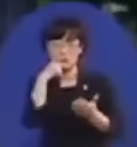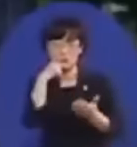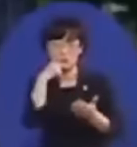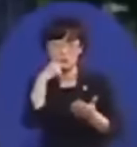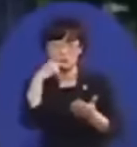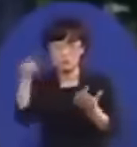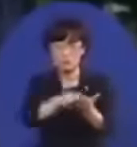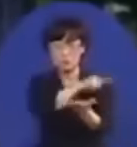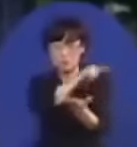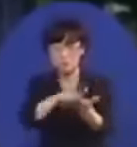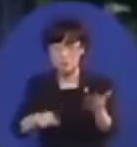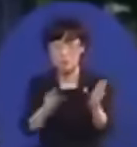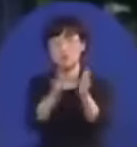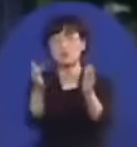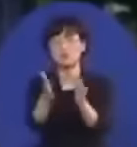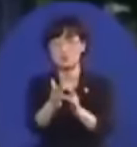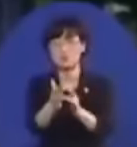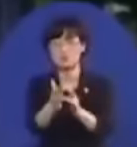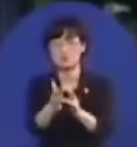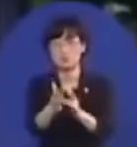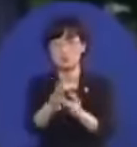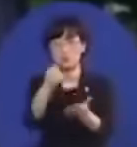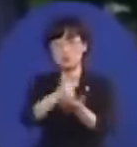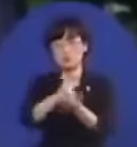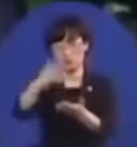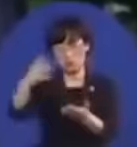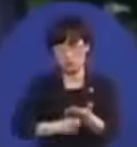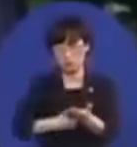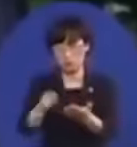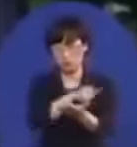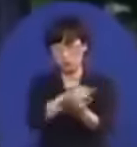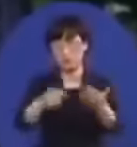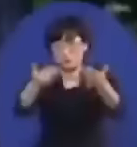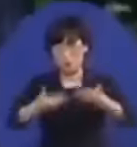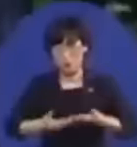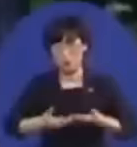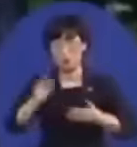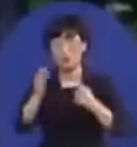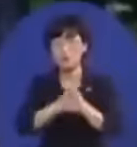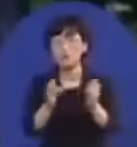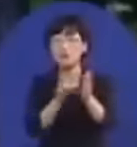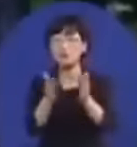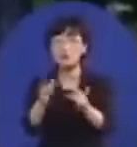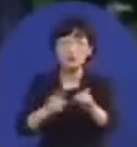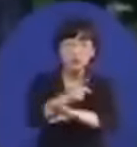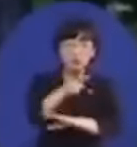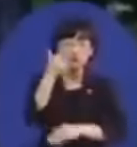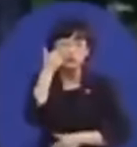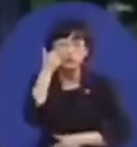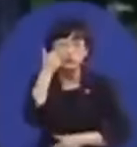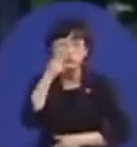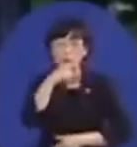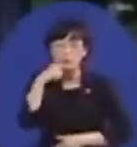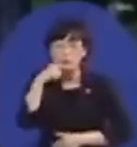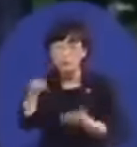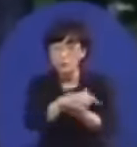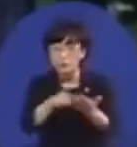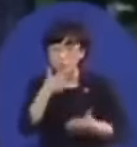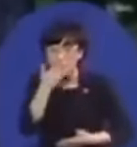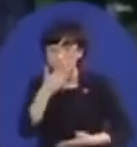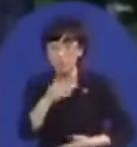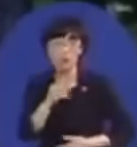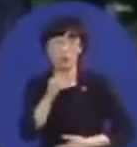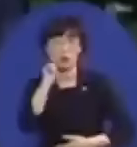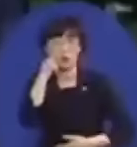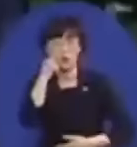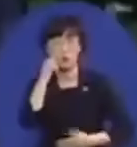예수님이 통장을 가지고 가서 청산해 주셨습니다. 예수님 이외에는 내 빚이 청산될 수 없어요. 예수님 안에